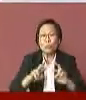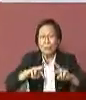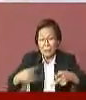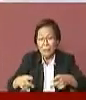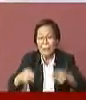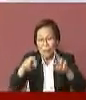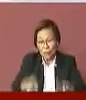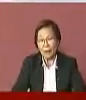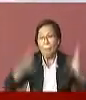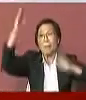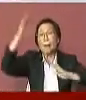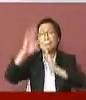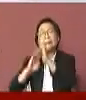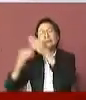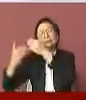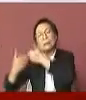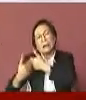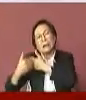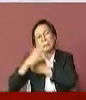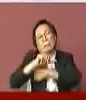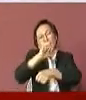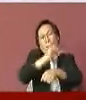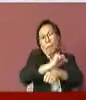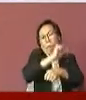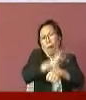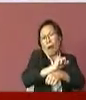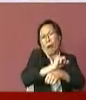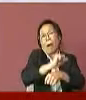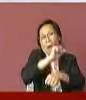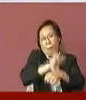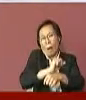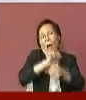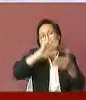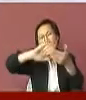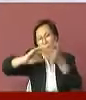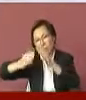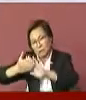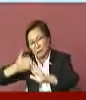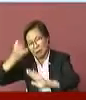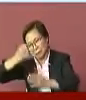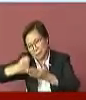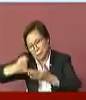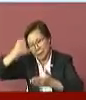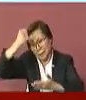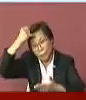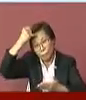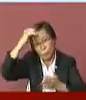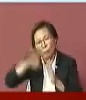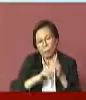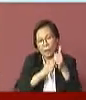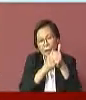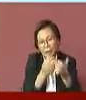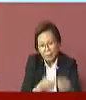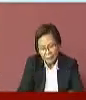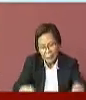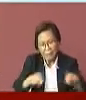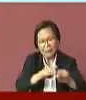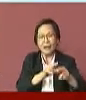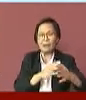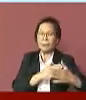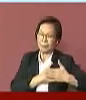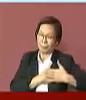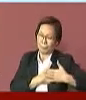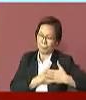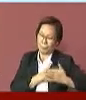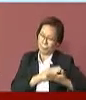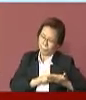yang bertanggungjawab dan berfungsi dalam masyarakat berilmu berlandaskan nilai murni,